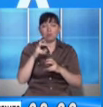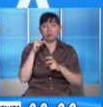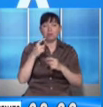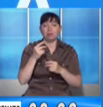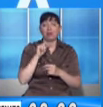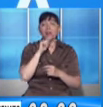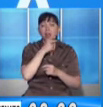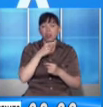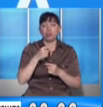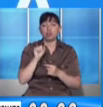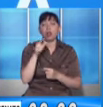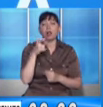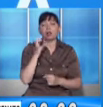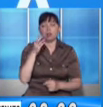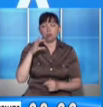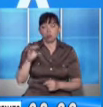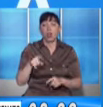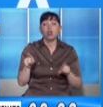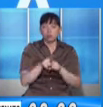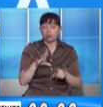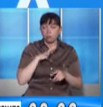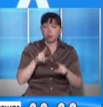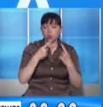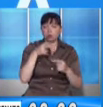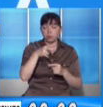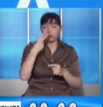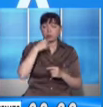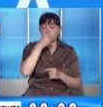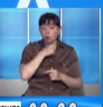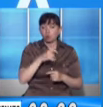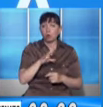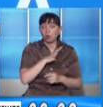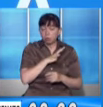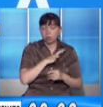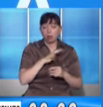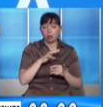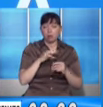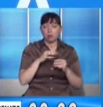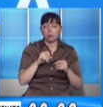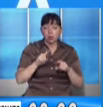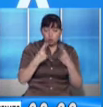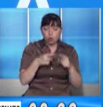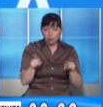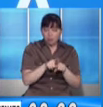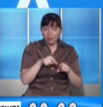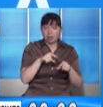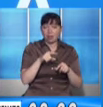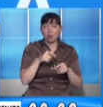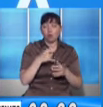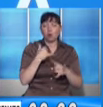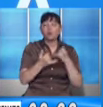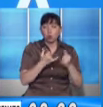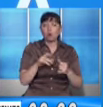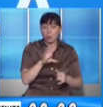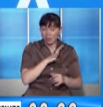2020 a fost creată o structură de urmărire penală și de investigații în cadrul acestei structuri a Serviciului Fiscal de